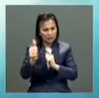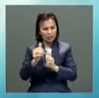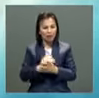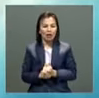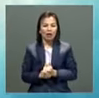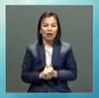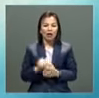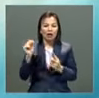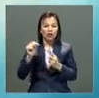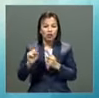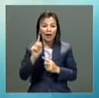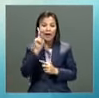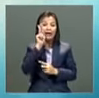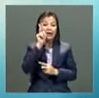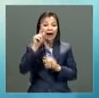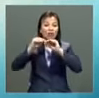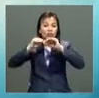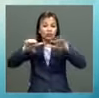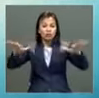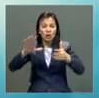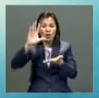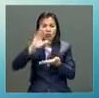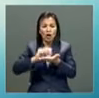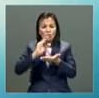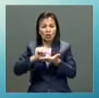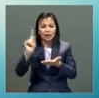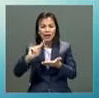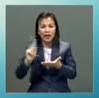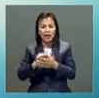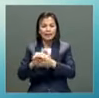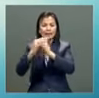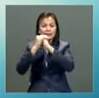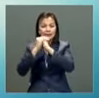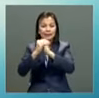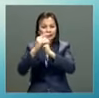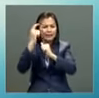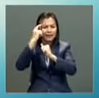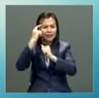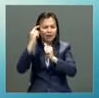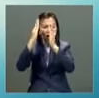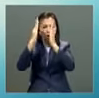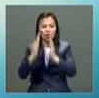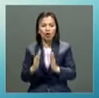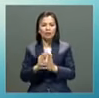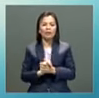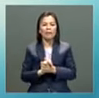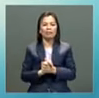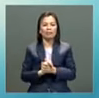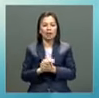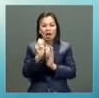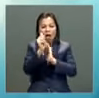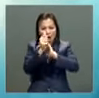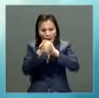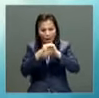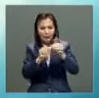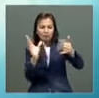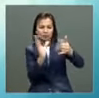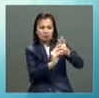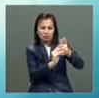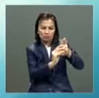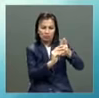าก็ข่าวเขาก็ออกมาแล้วเปิดเผยอีกนะว่าจีนครับว่ามีผู้ป่วยโควิด -19 ไม่แสดงอาการซ่อนอยู่อีกเป็นจำนวนม